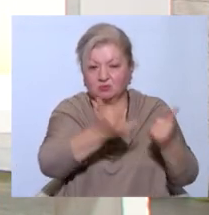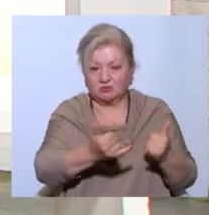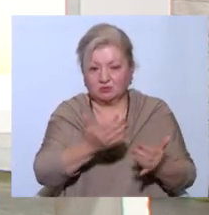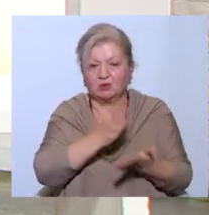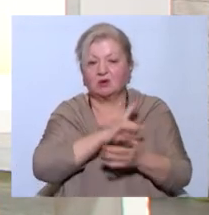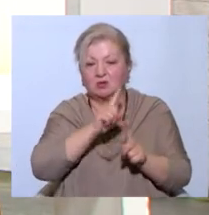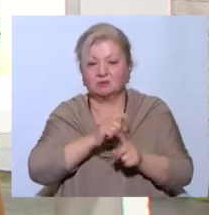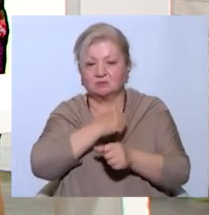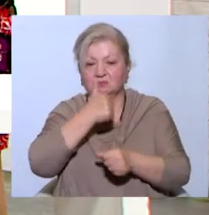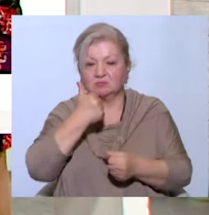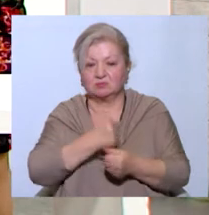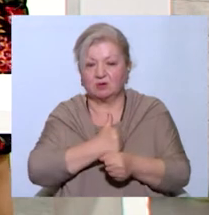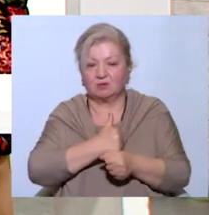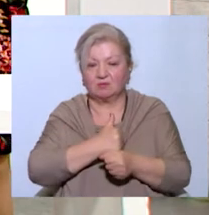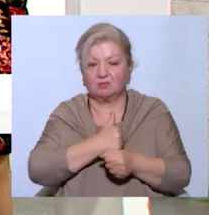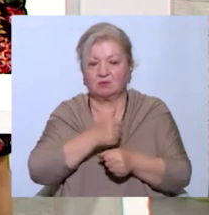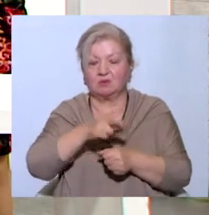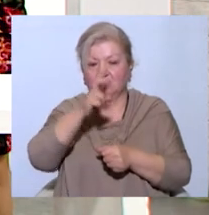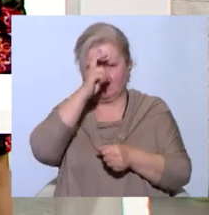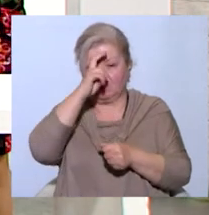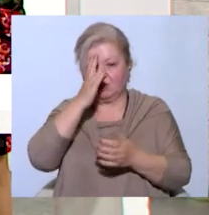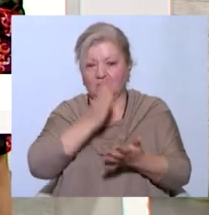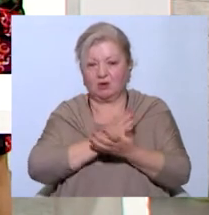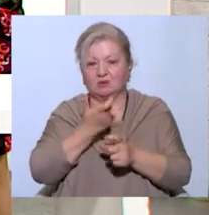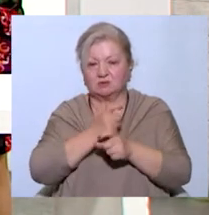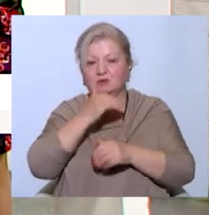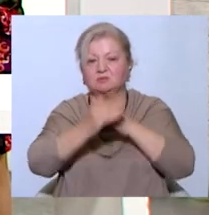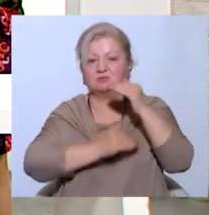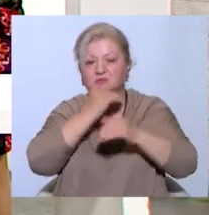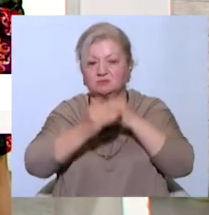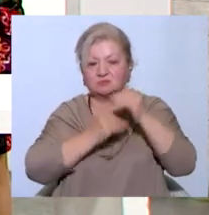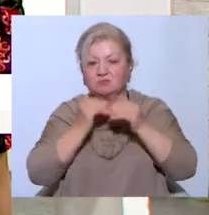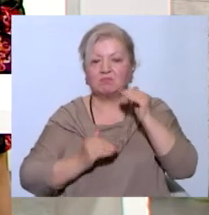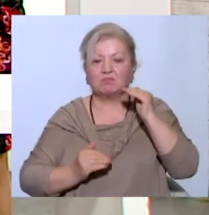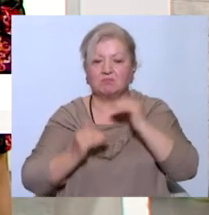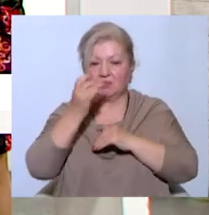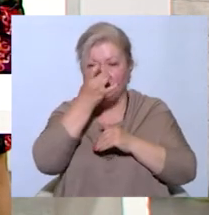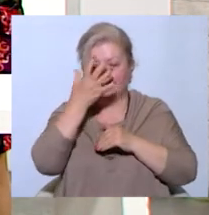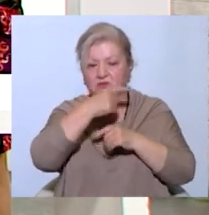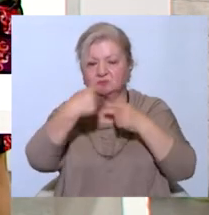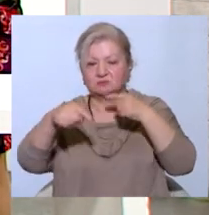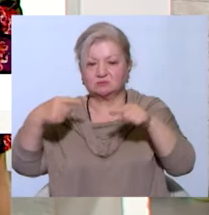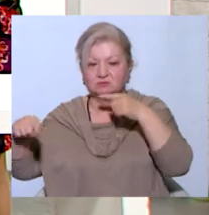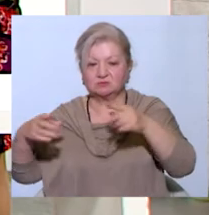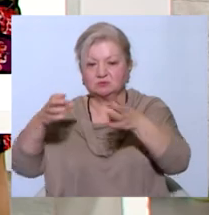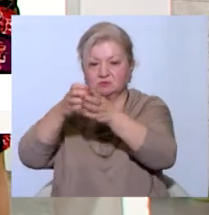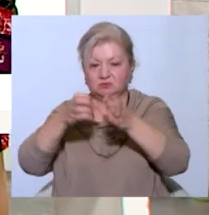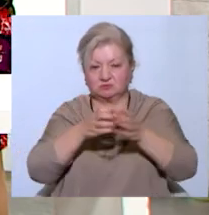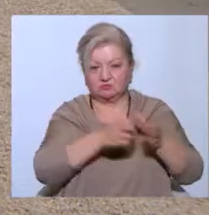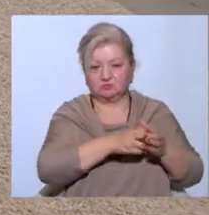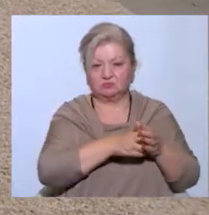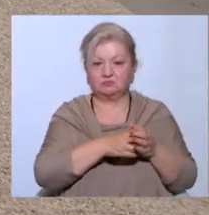რაც მთავარია, ქვეყანა არის ძალიან მზარდი და მაღალ განვითარებული მთლიანად აფრიკის კონტინენტის სხვა ქვეყნებთან